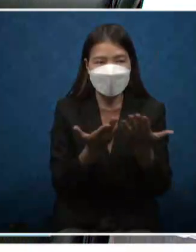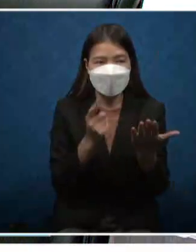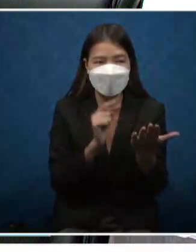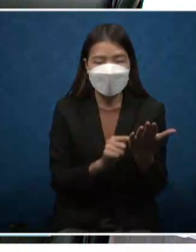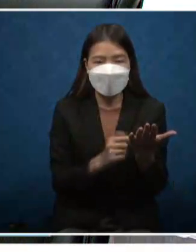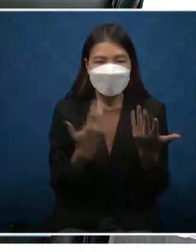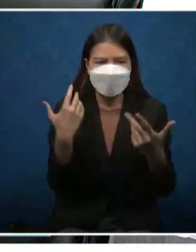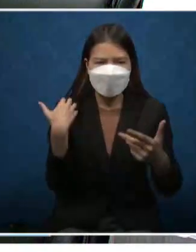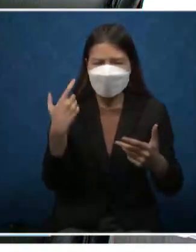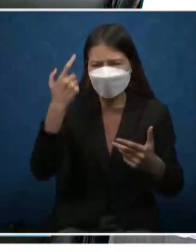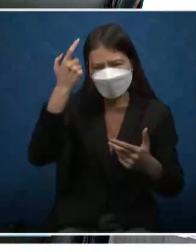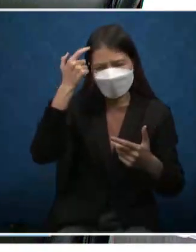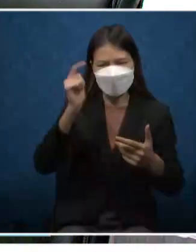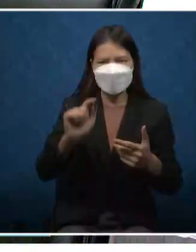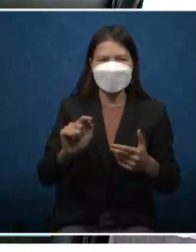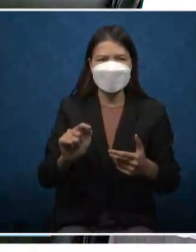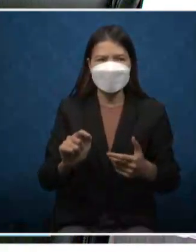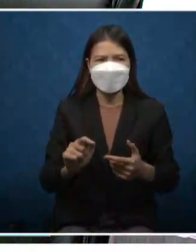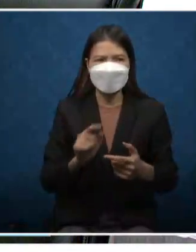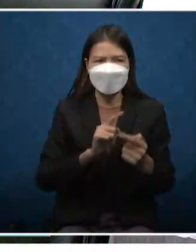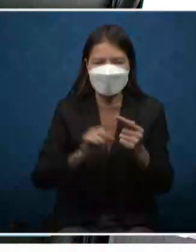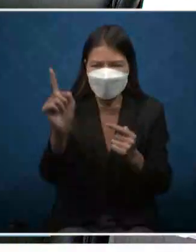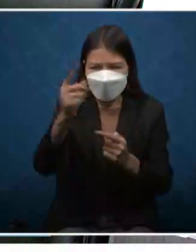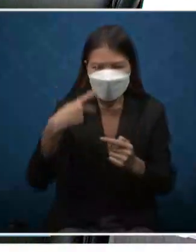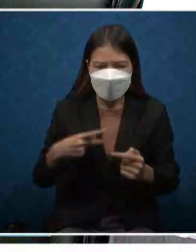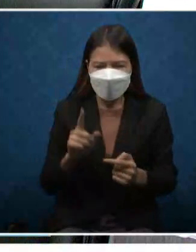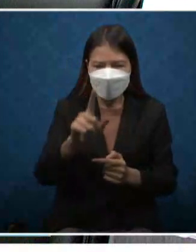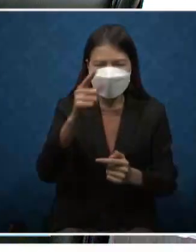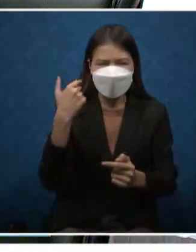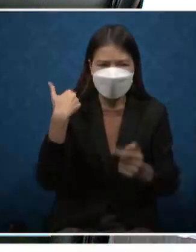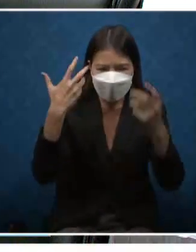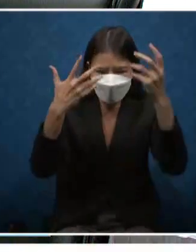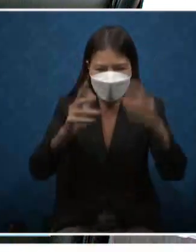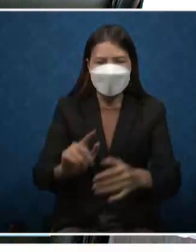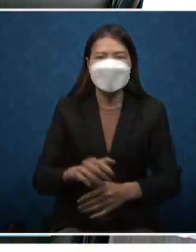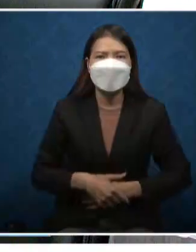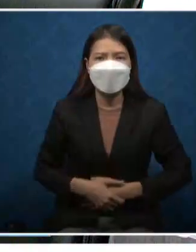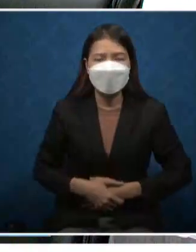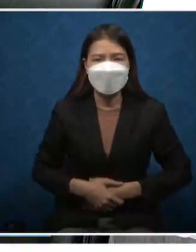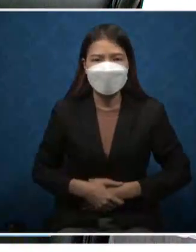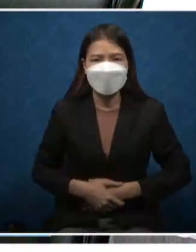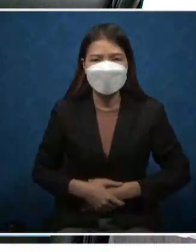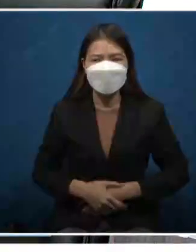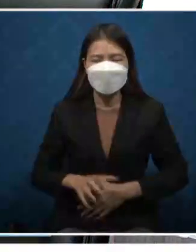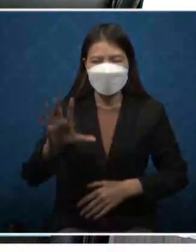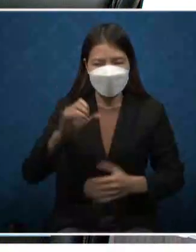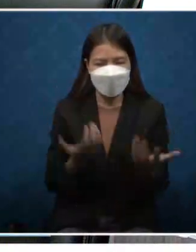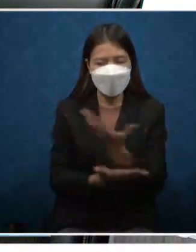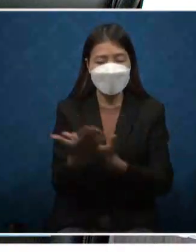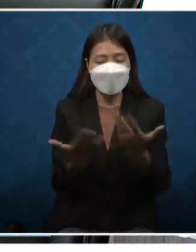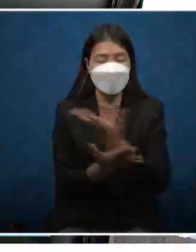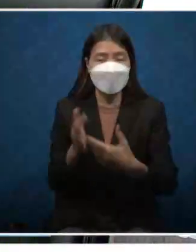ท่านมีข้อคิดเห็นหรือแนวทางใดบ้างที่เป็นประโยชน์แล้วก็สมควรที่จะนำมาพิจารณาปรับใ